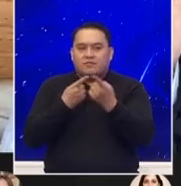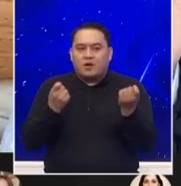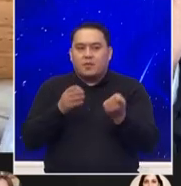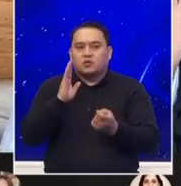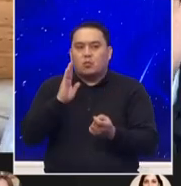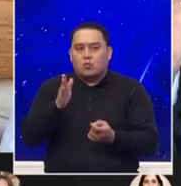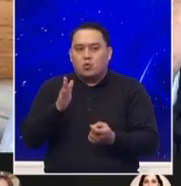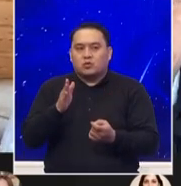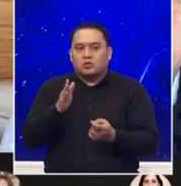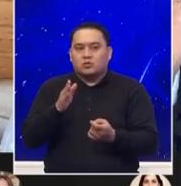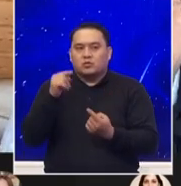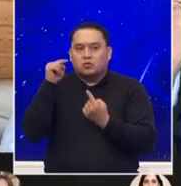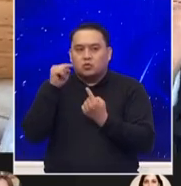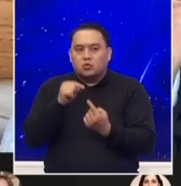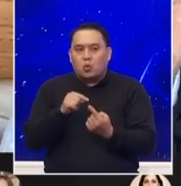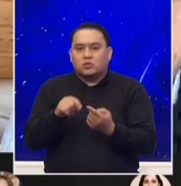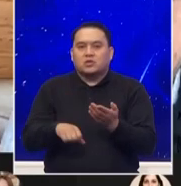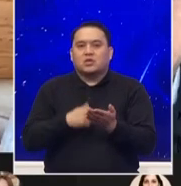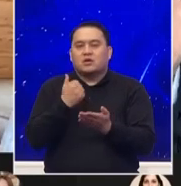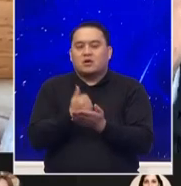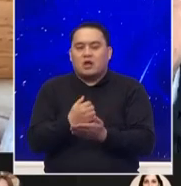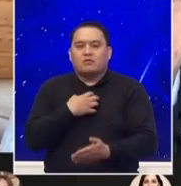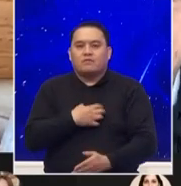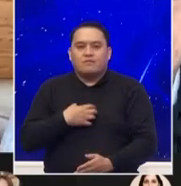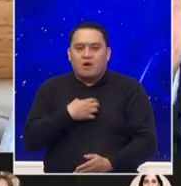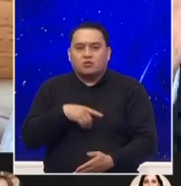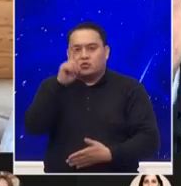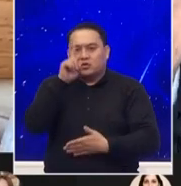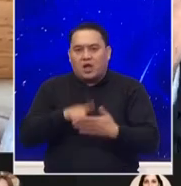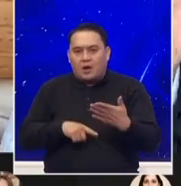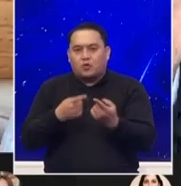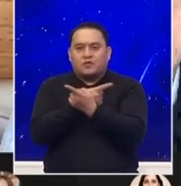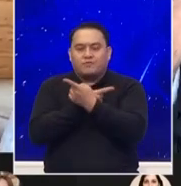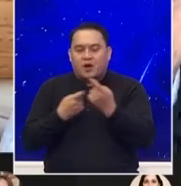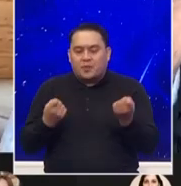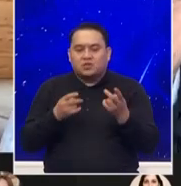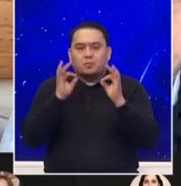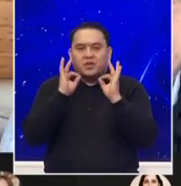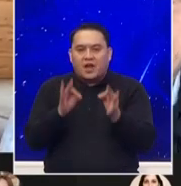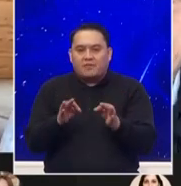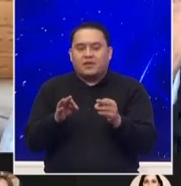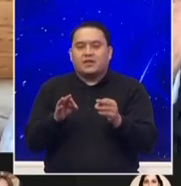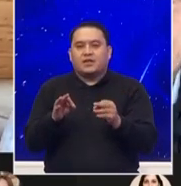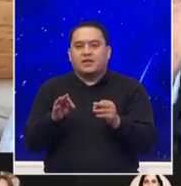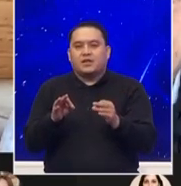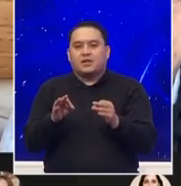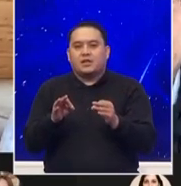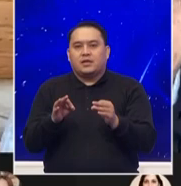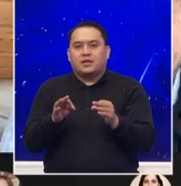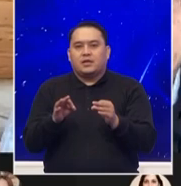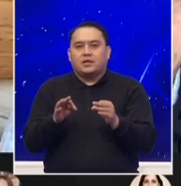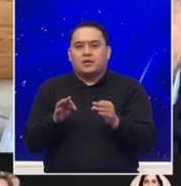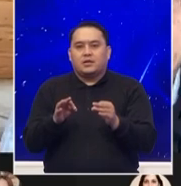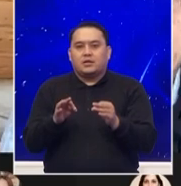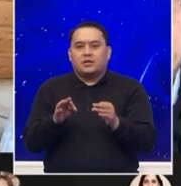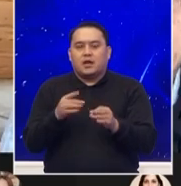играет, пожалуй, вот, в общем-то, ключевую роль тем, чтобы было доверие к этой информации, вот, чтобы она была предоставлена